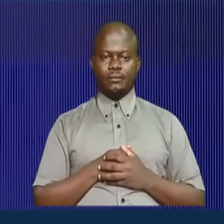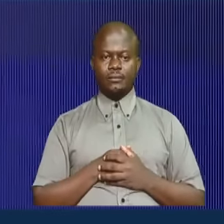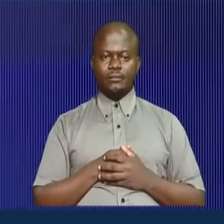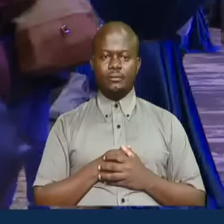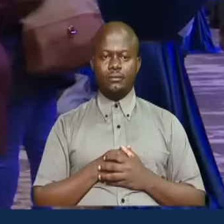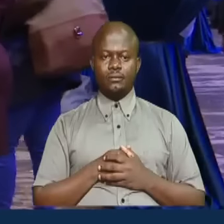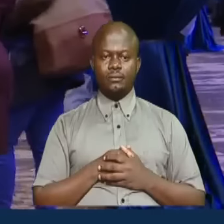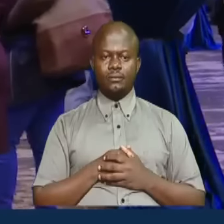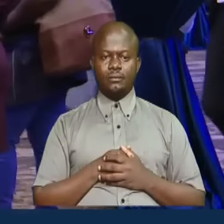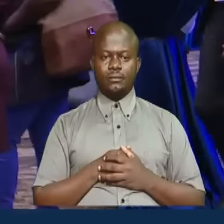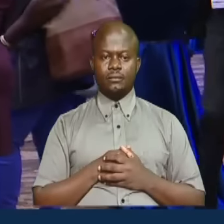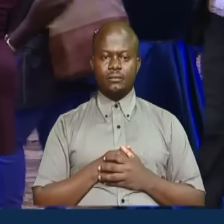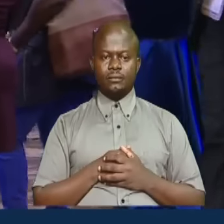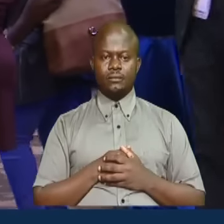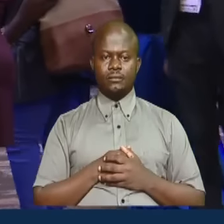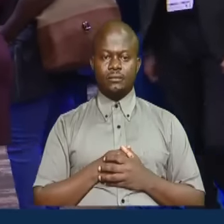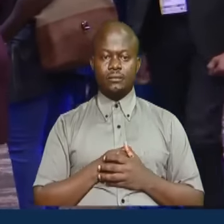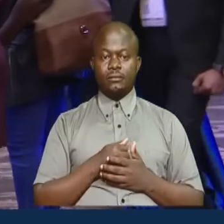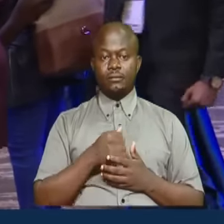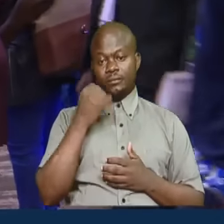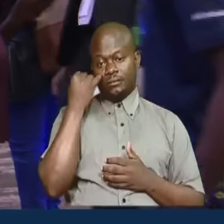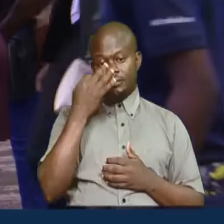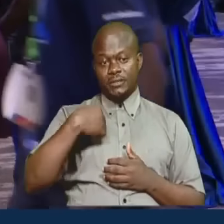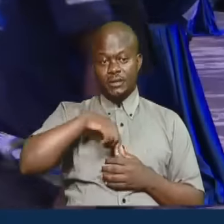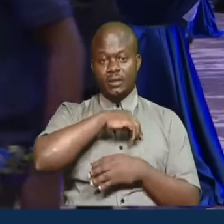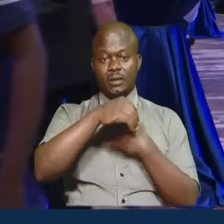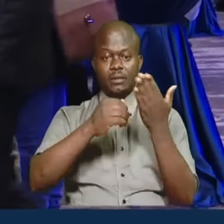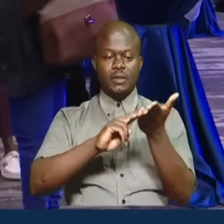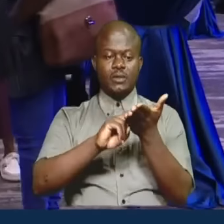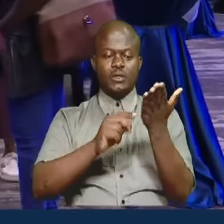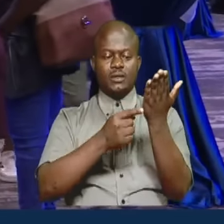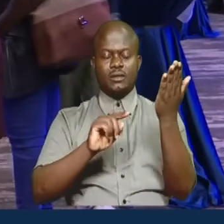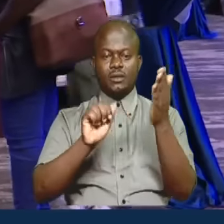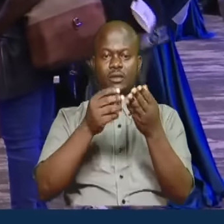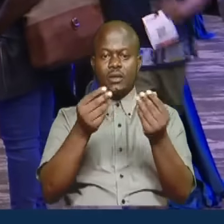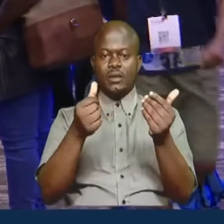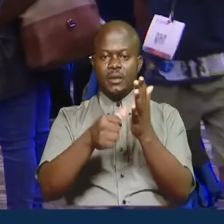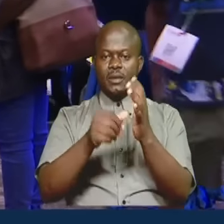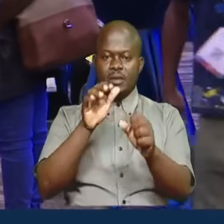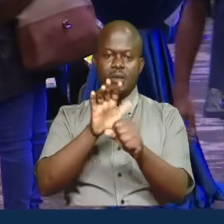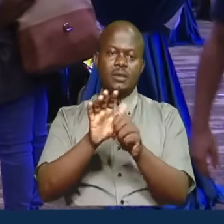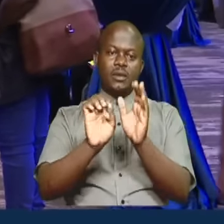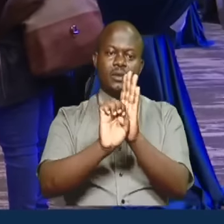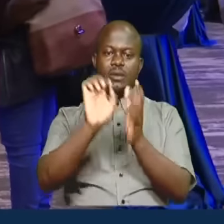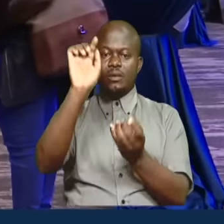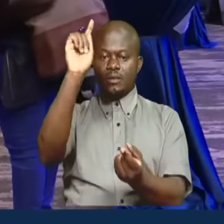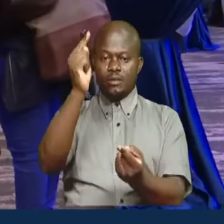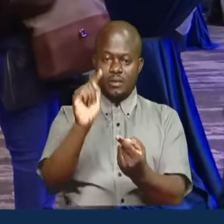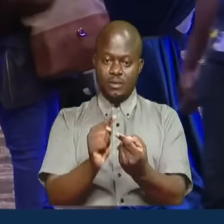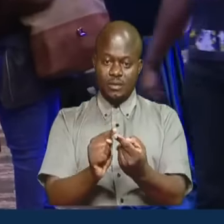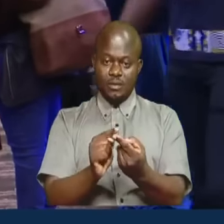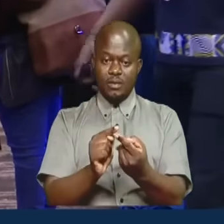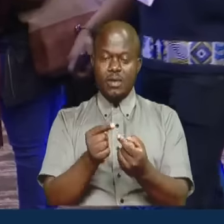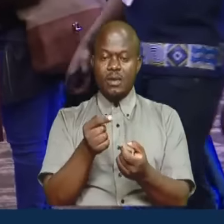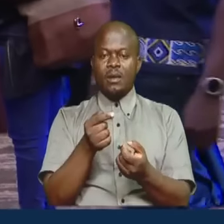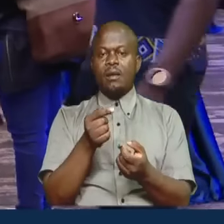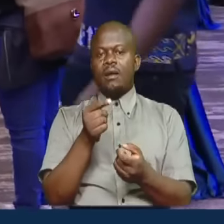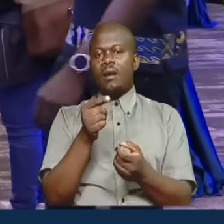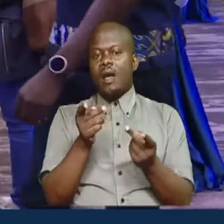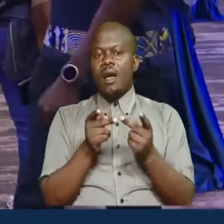solution. Turamutse twifashishije ikoranabuhanga twakemura ibibazo byinshi, urugero nko kugabanya urugendo abantu